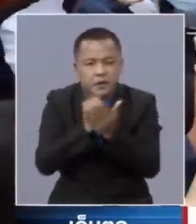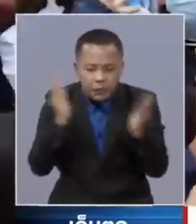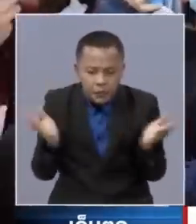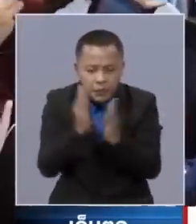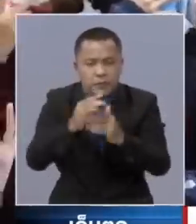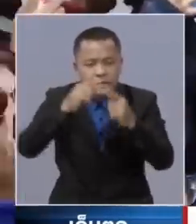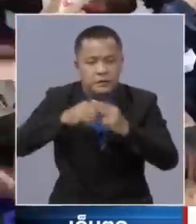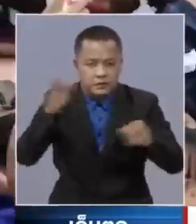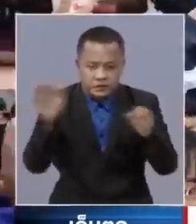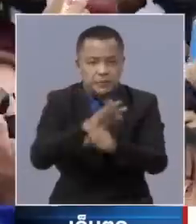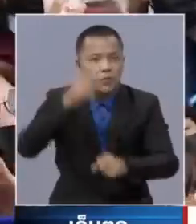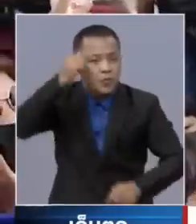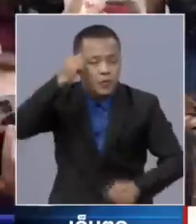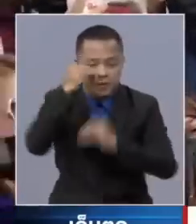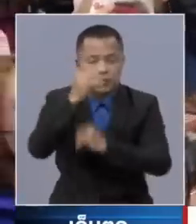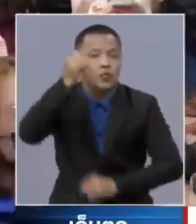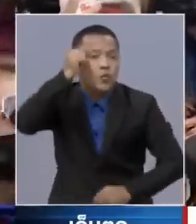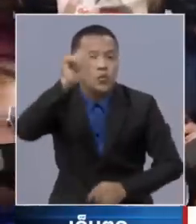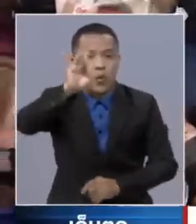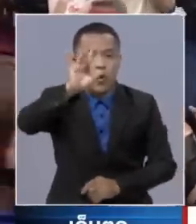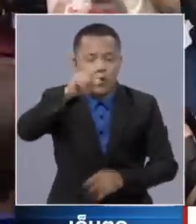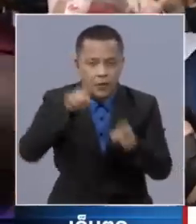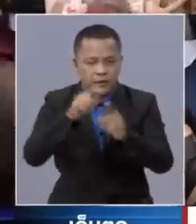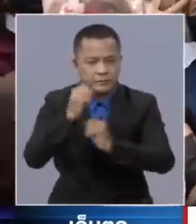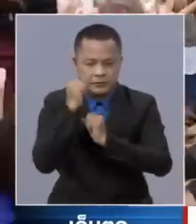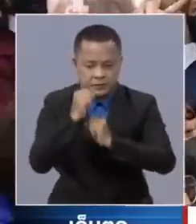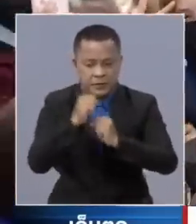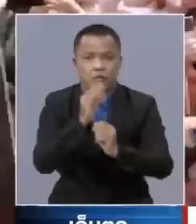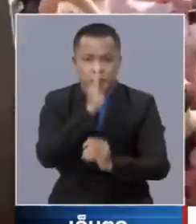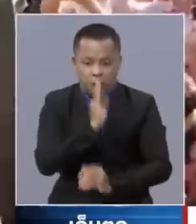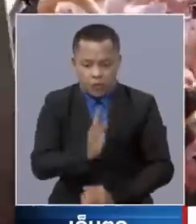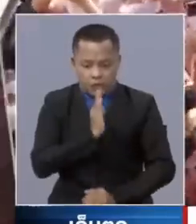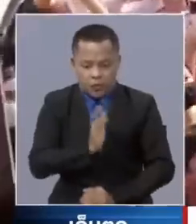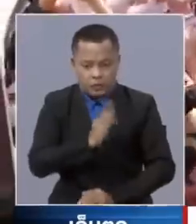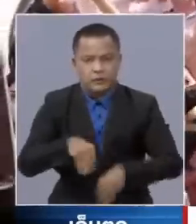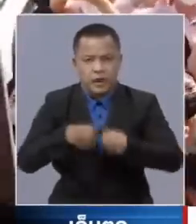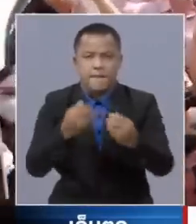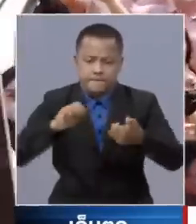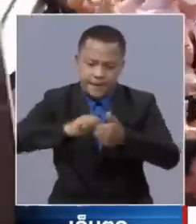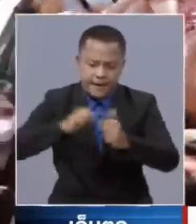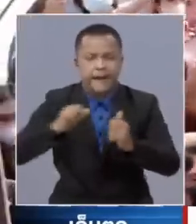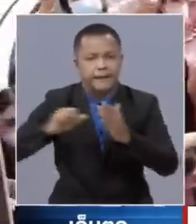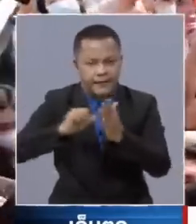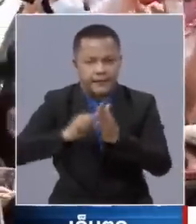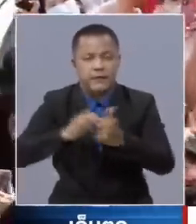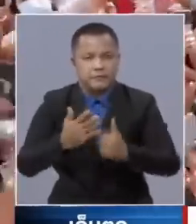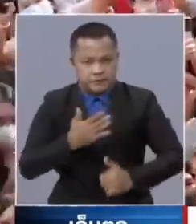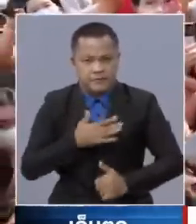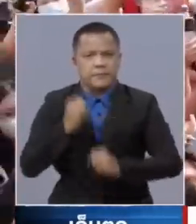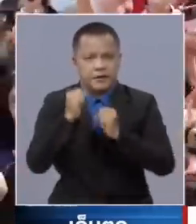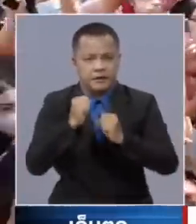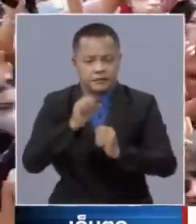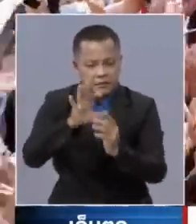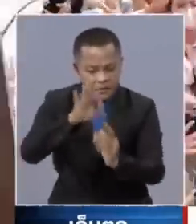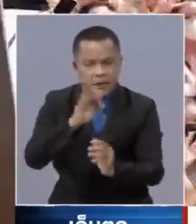งภายใน100วัน1ปีแล้วก็1สมัยทำให้เห็นความมุ่งมั่นตรงไปตรงมาใส่ใจกับปัญหาแล้วก็มั่นใจในตัวเองเนี่ยนะครับว่าเป็นตัว